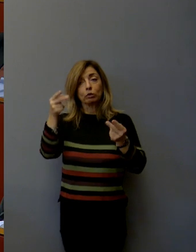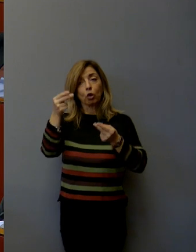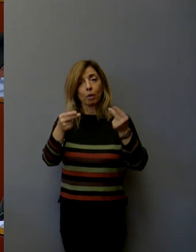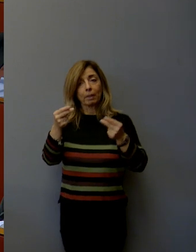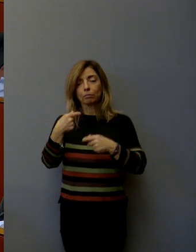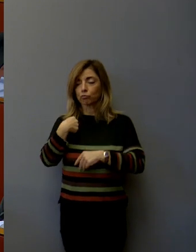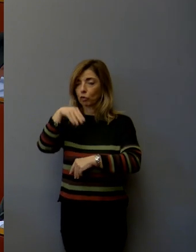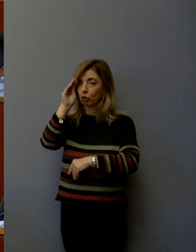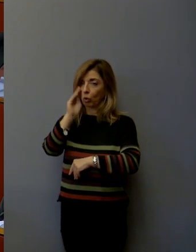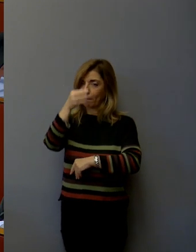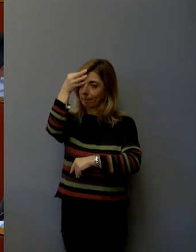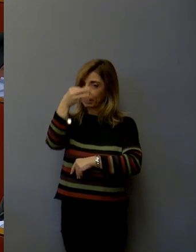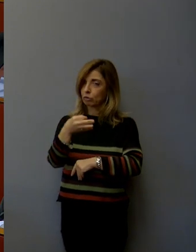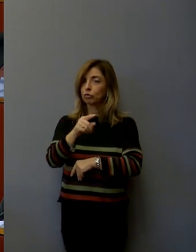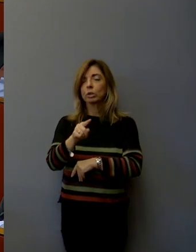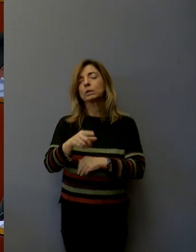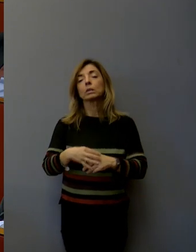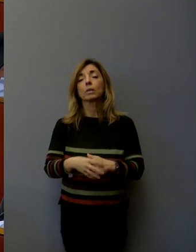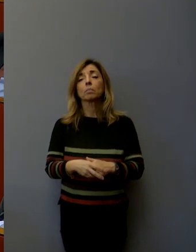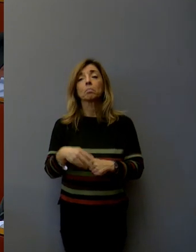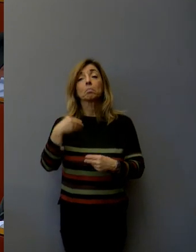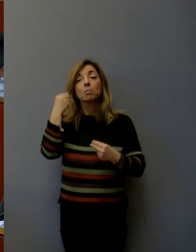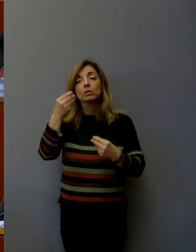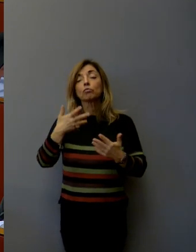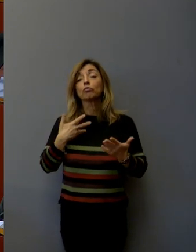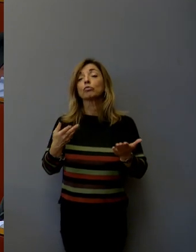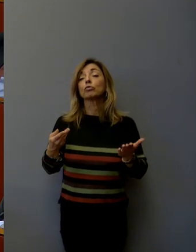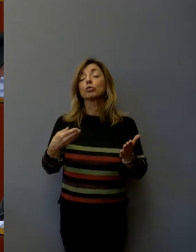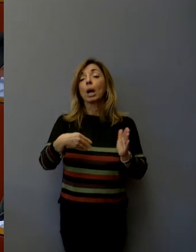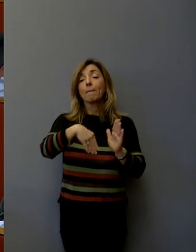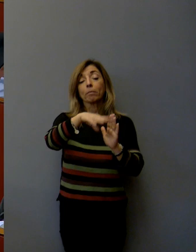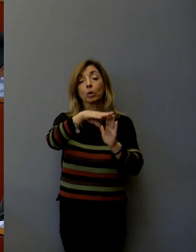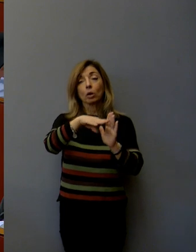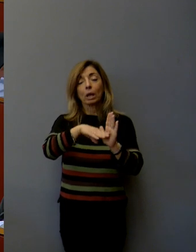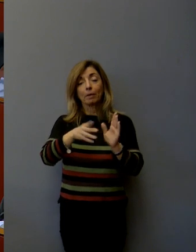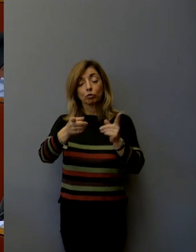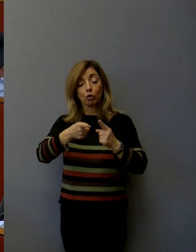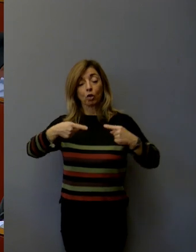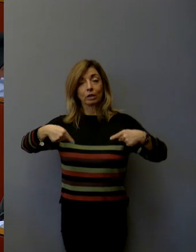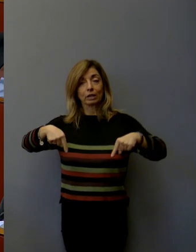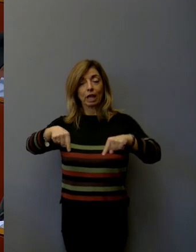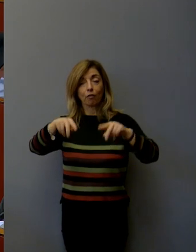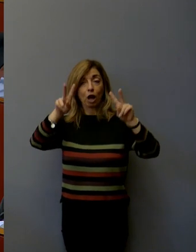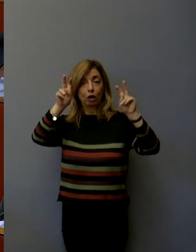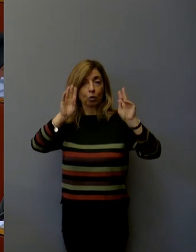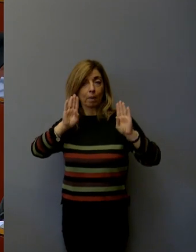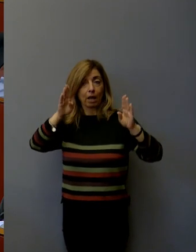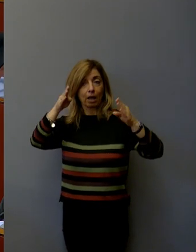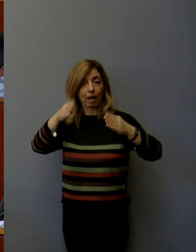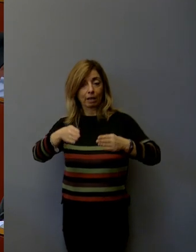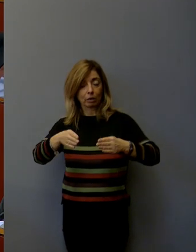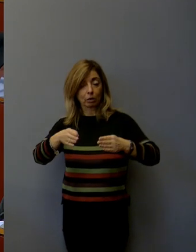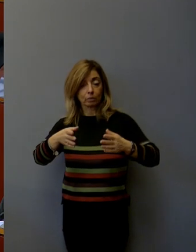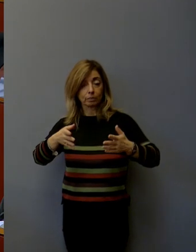pensavo che invece ci fosse la programmazione di un tavolo su questo tema no che ci fosse almeno l'idea